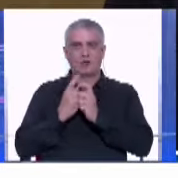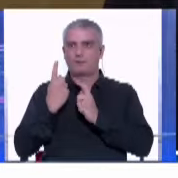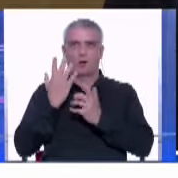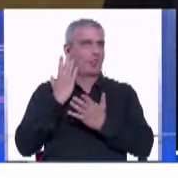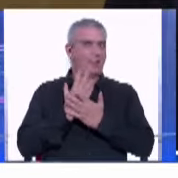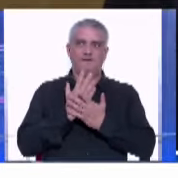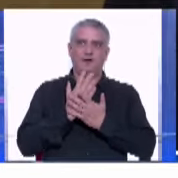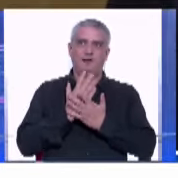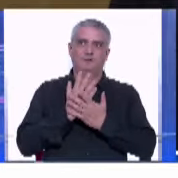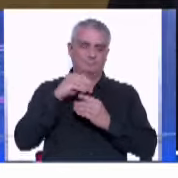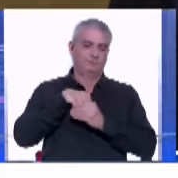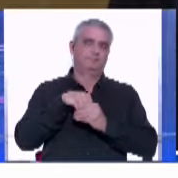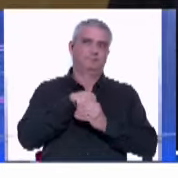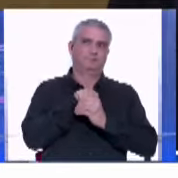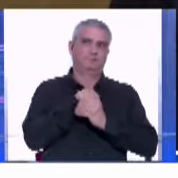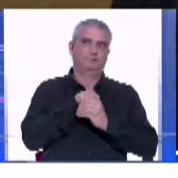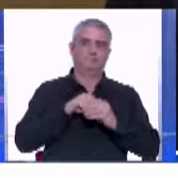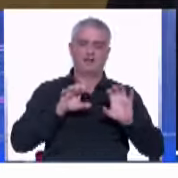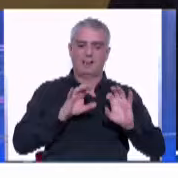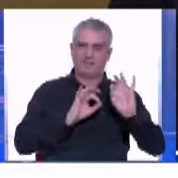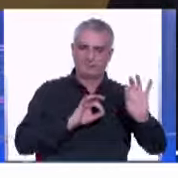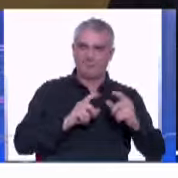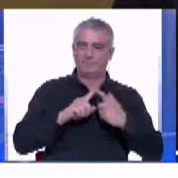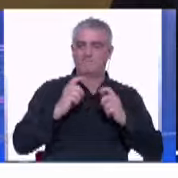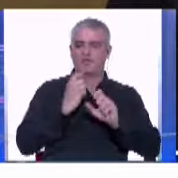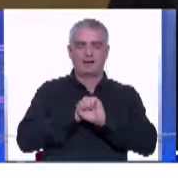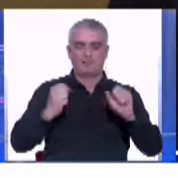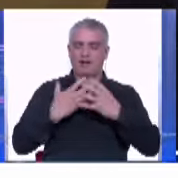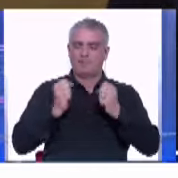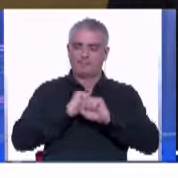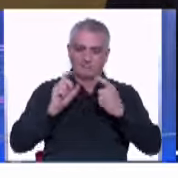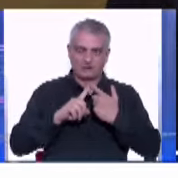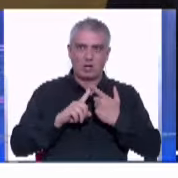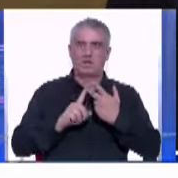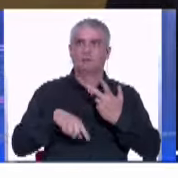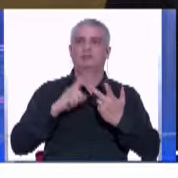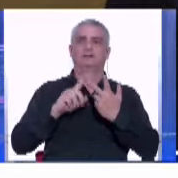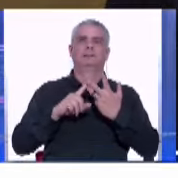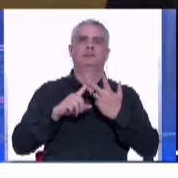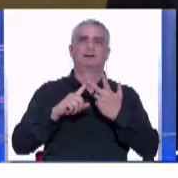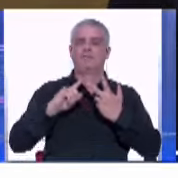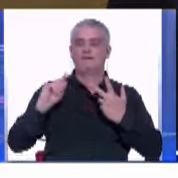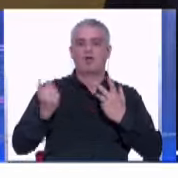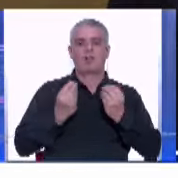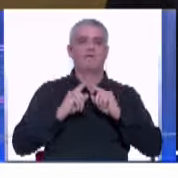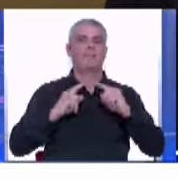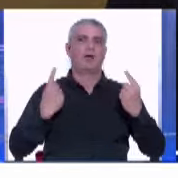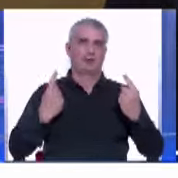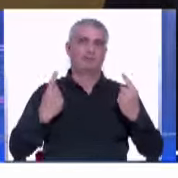כבר אין-אוז, כן? הכלבים זה של הימ"מ, והחבלנים זה של הימ"מ, וכל האלמנטים